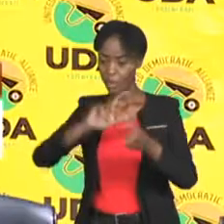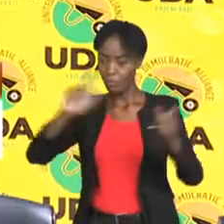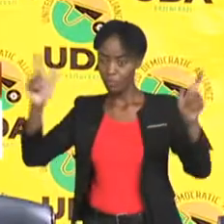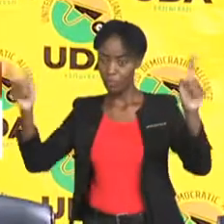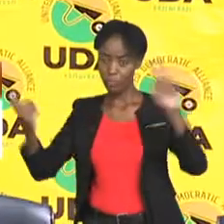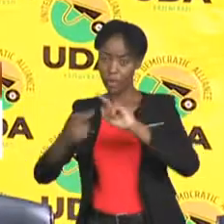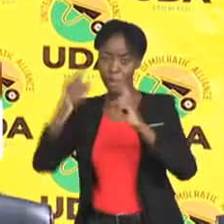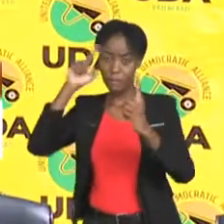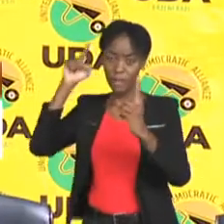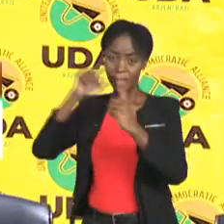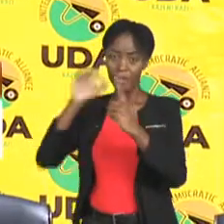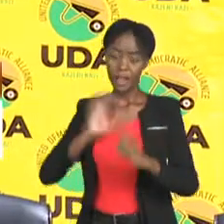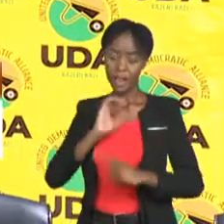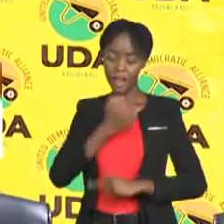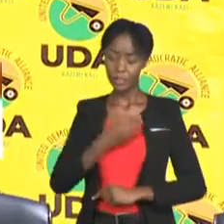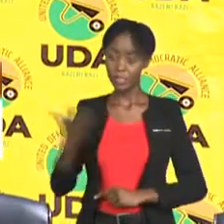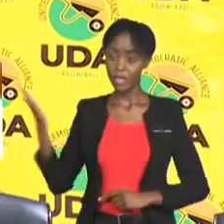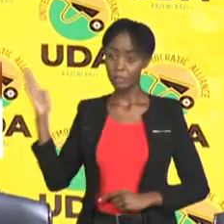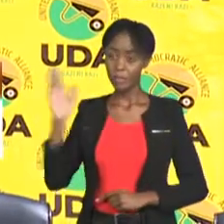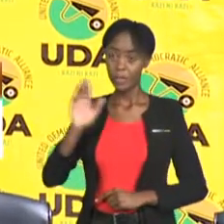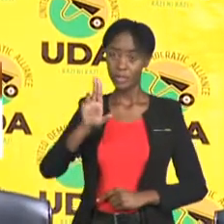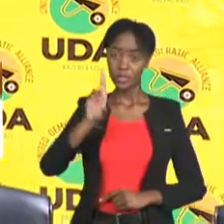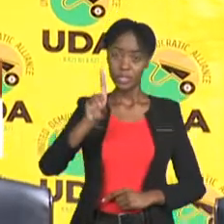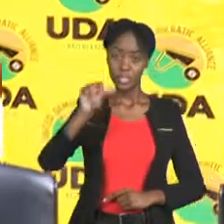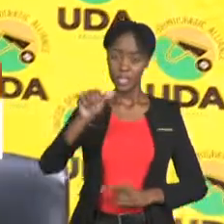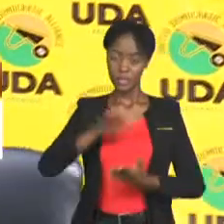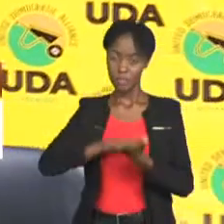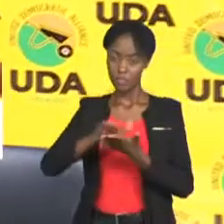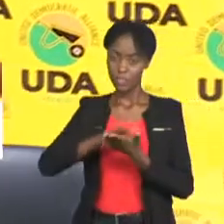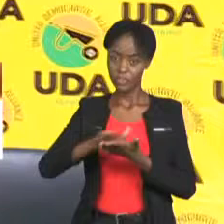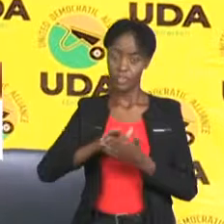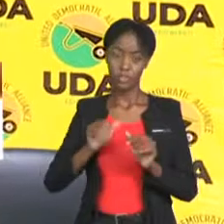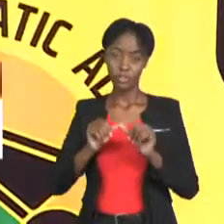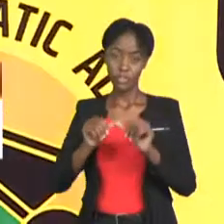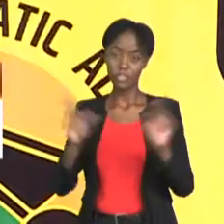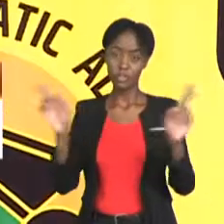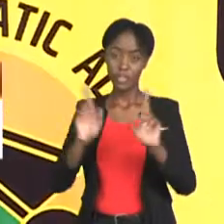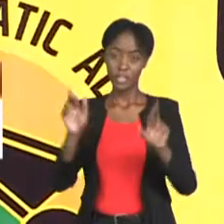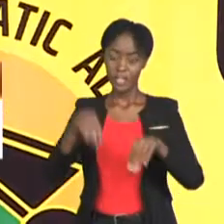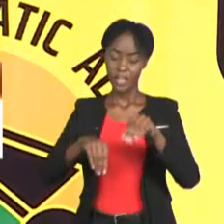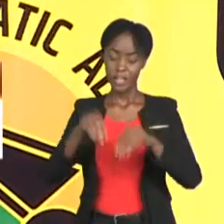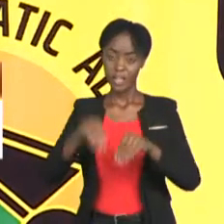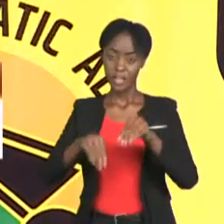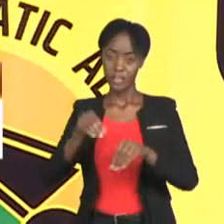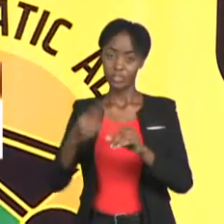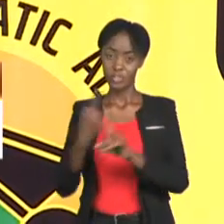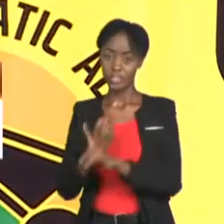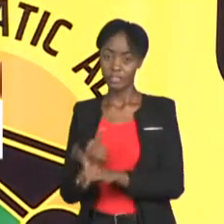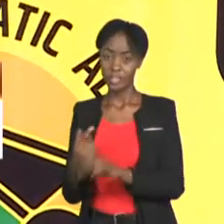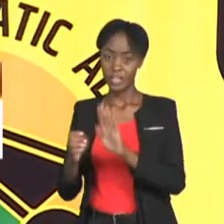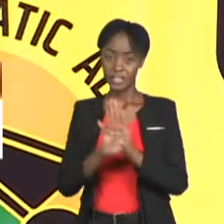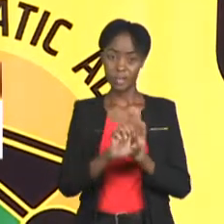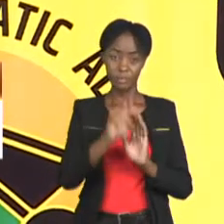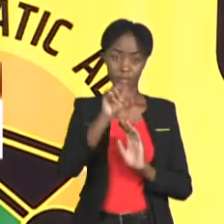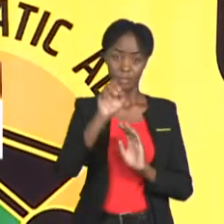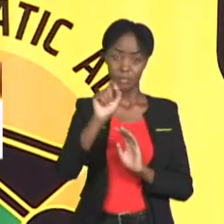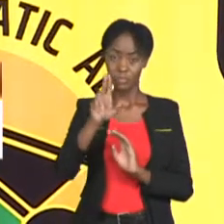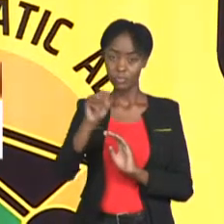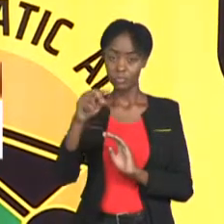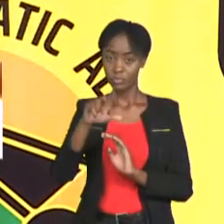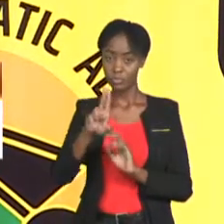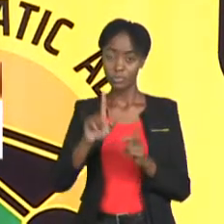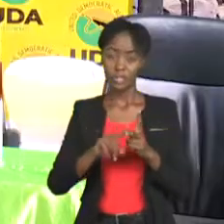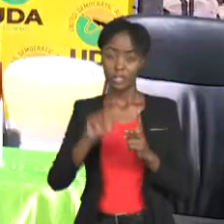priorities. Chama cha UDA kinazidi kujikakamua katika uchaguzi ndogo zilizopangwa nchini ikiwemo Matungu, Kabuchai